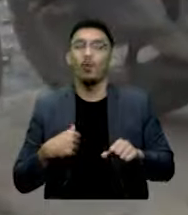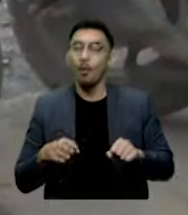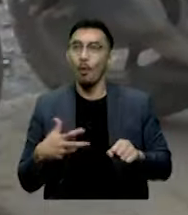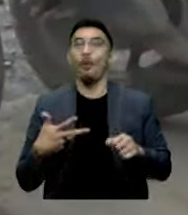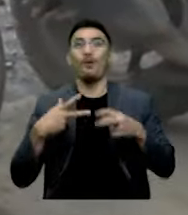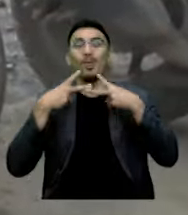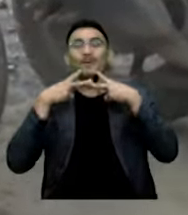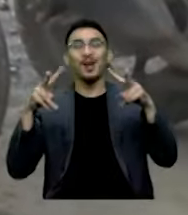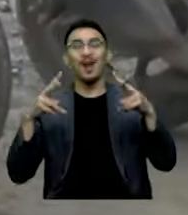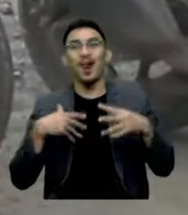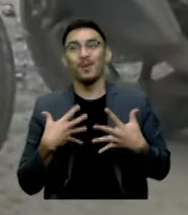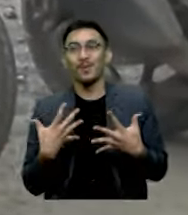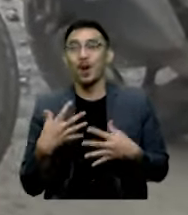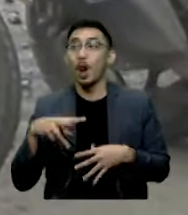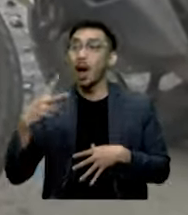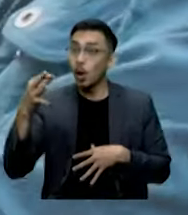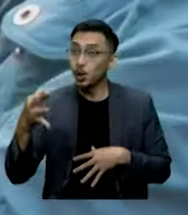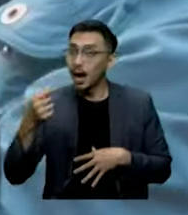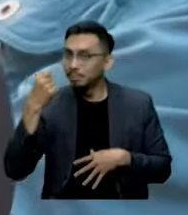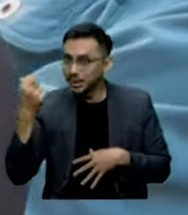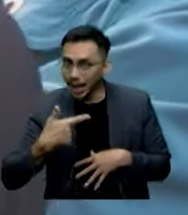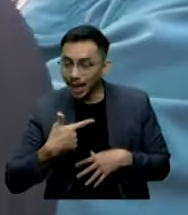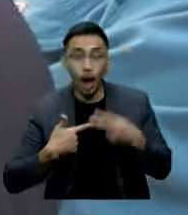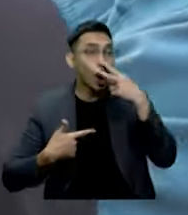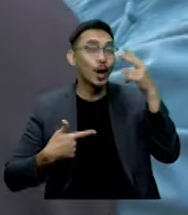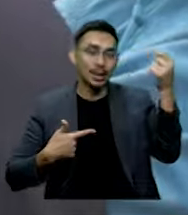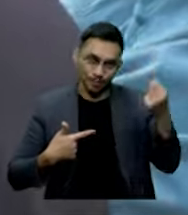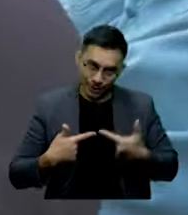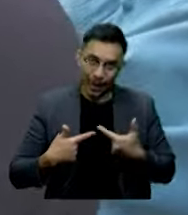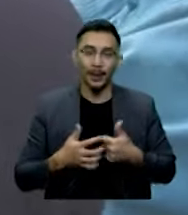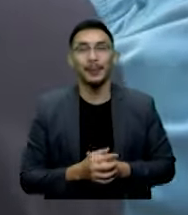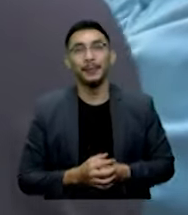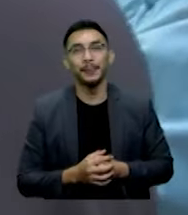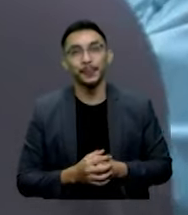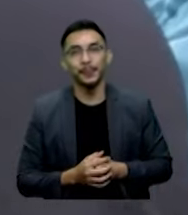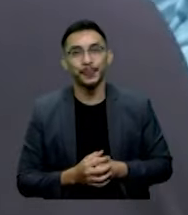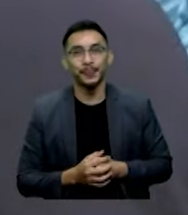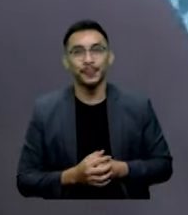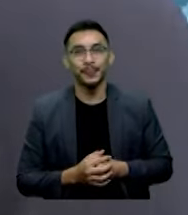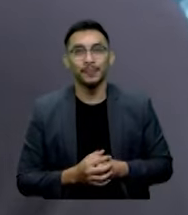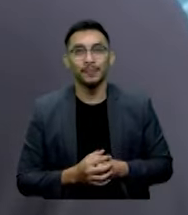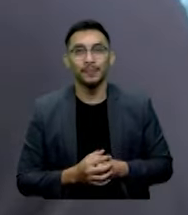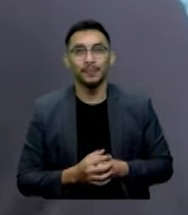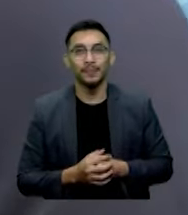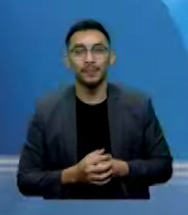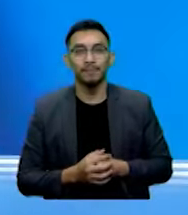kota, bahkan luar negeri. Dari Demak, Jawa Tengah, Sukma Wijaya, iNews melaporkan.